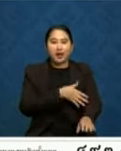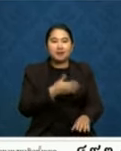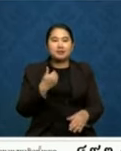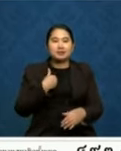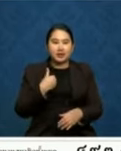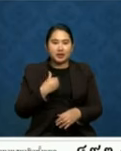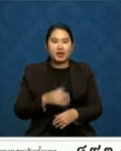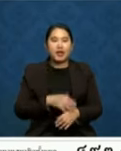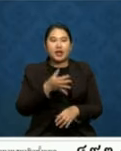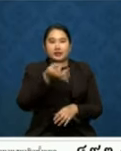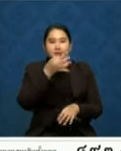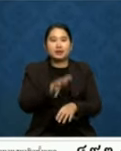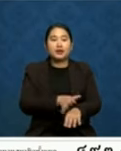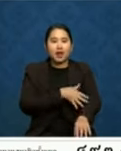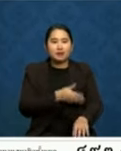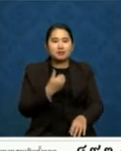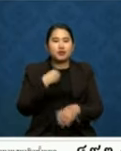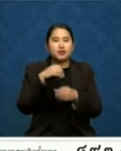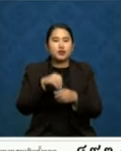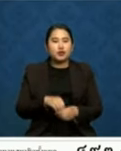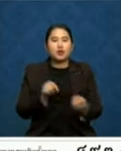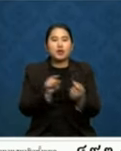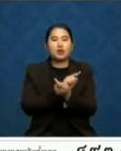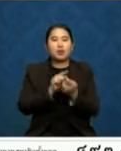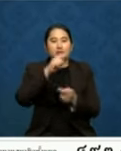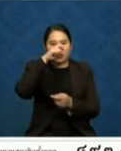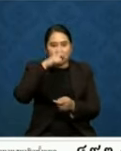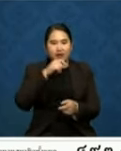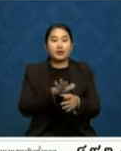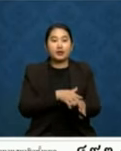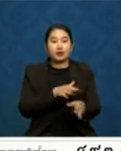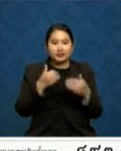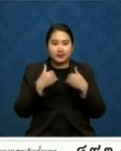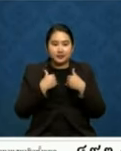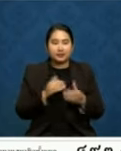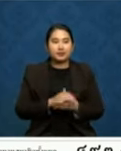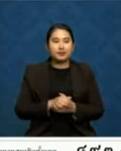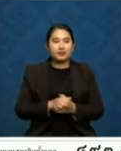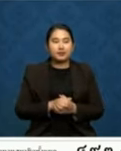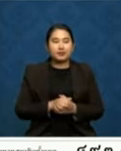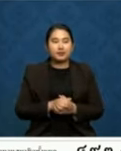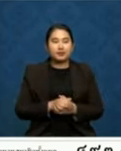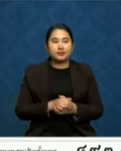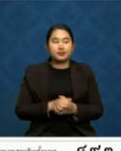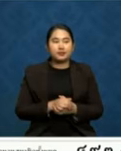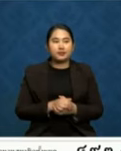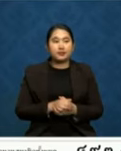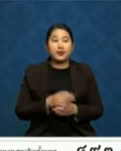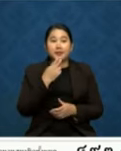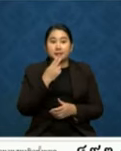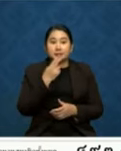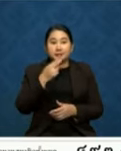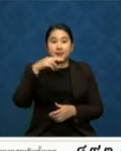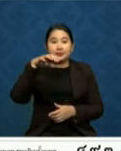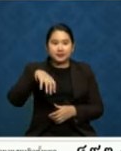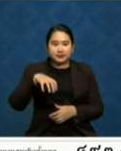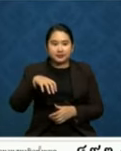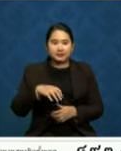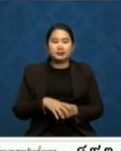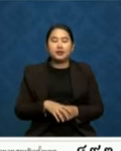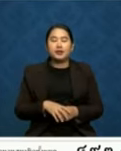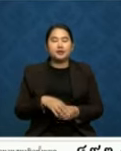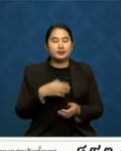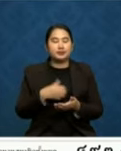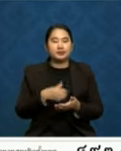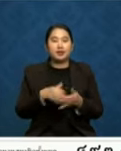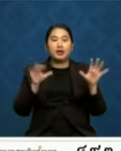นะเป็นอาชีพดั้งเดิมที่อยู่กับคู่กับสังคมไทยมาและเช่นเดียวกันนะครับอย่างเรื่องยาสูบเปรียบเปรยได้อย่างเดียว